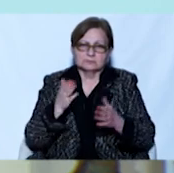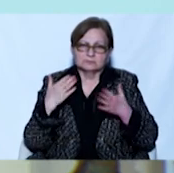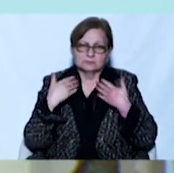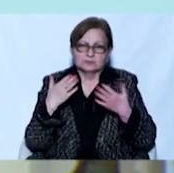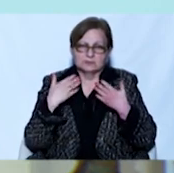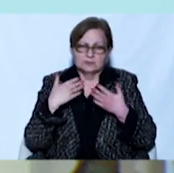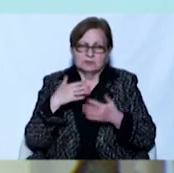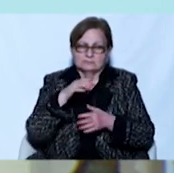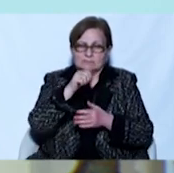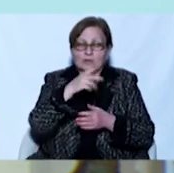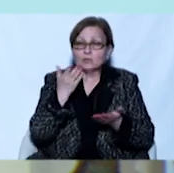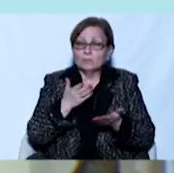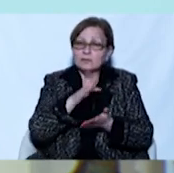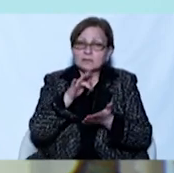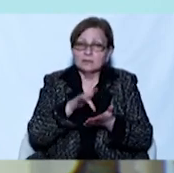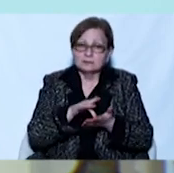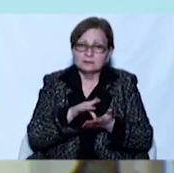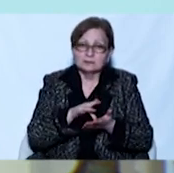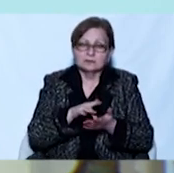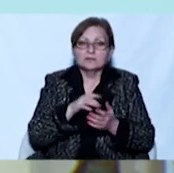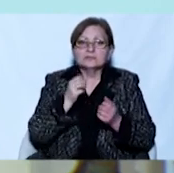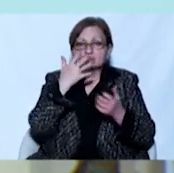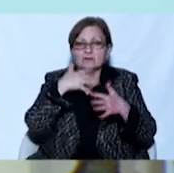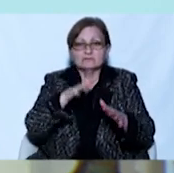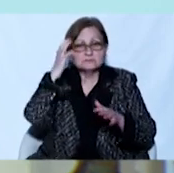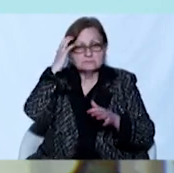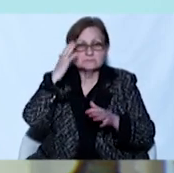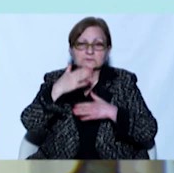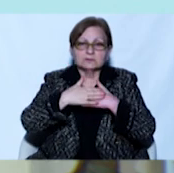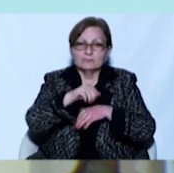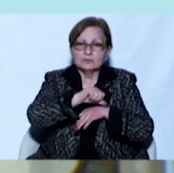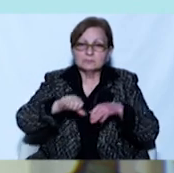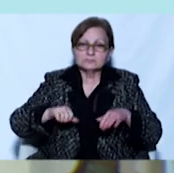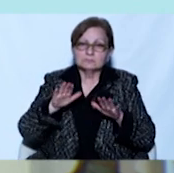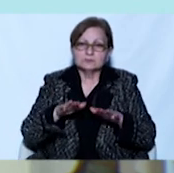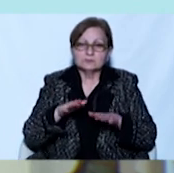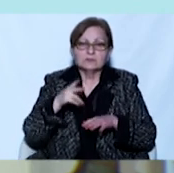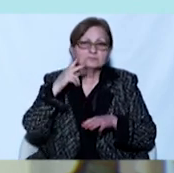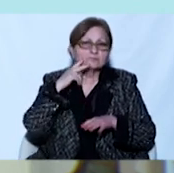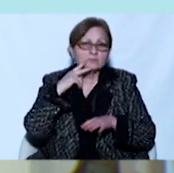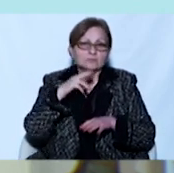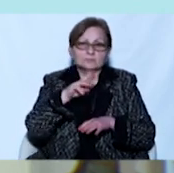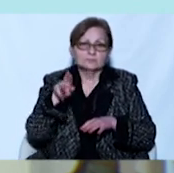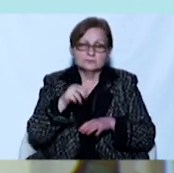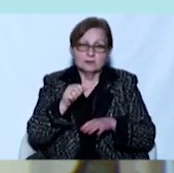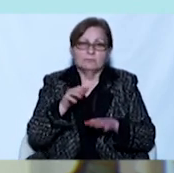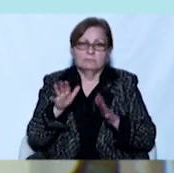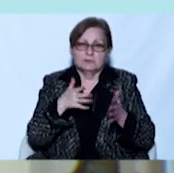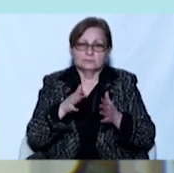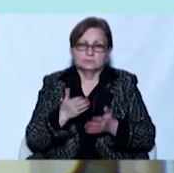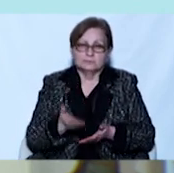შავი ზღვის სანაპიროზე? შავი ზღვის სანაპიროზე მდებარეობს სოხუმი და ბათუმი.